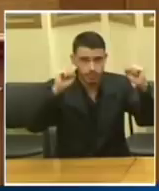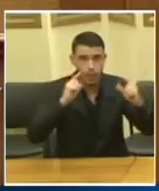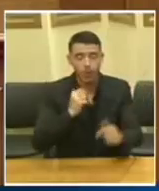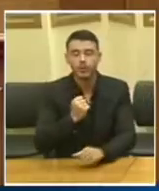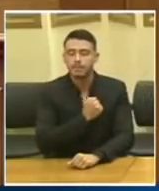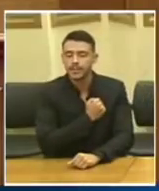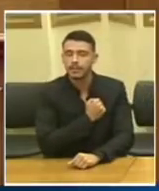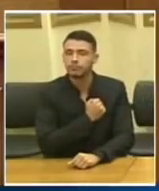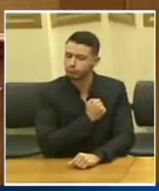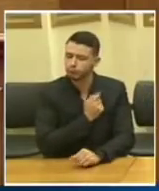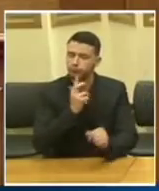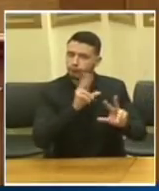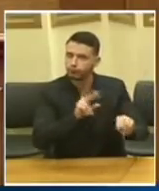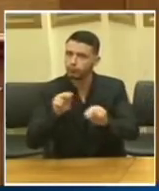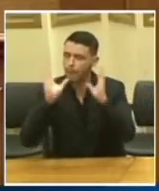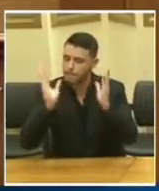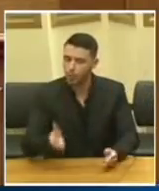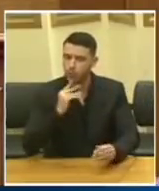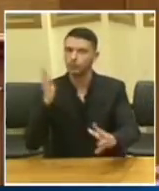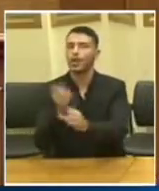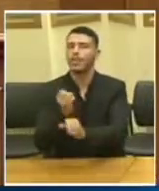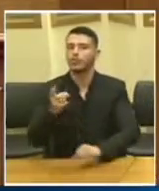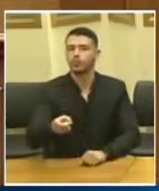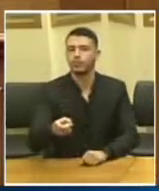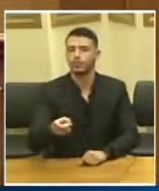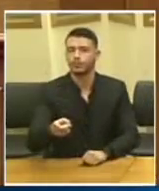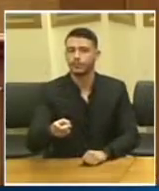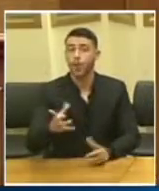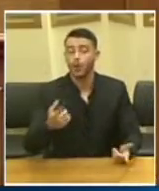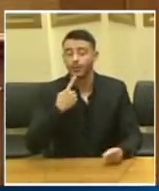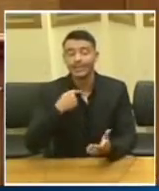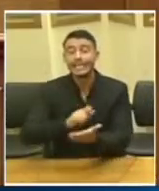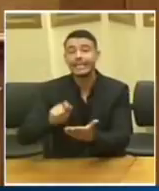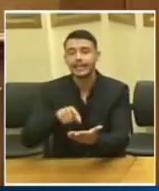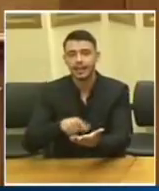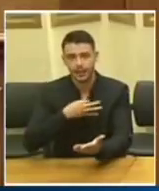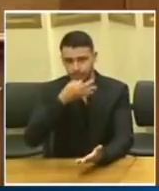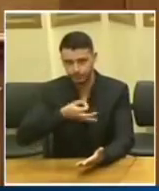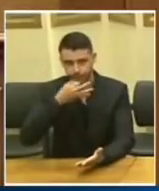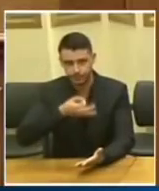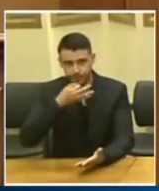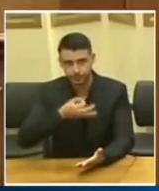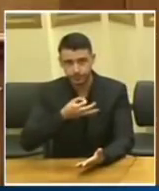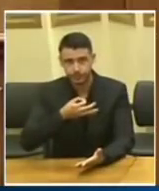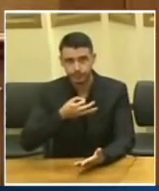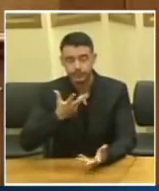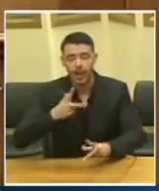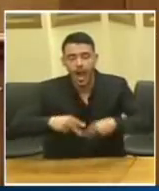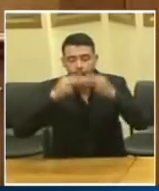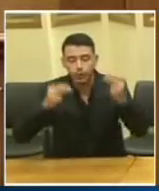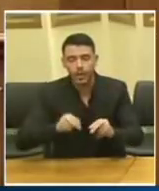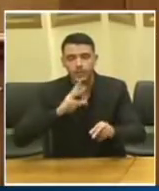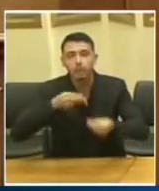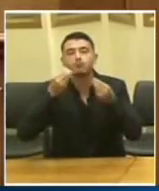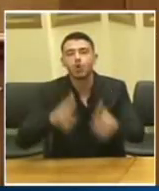κερδίσουμε. Και λέει λοιπόν, κατά γράμμα, τα έκαμε μουσκεμα. Δεν φταίει